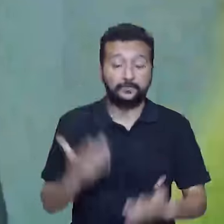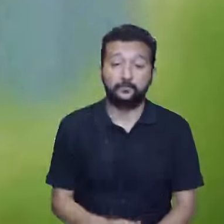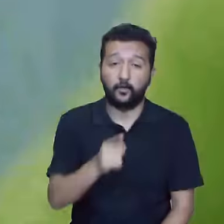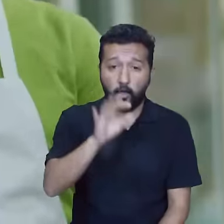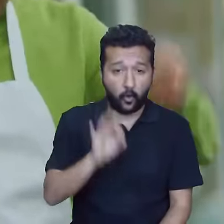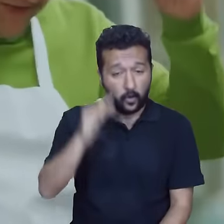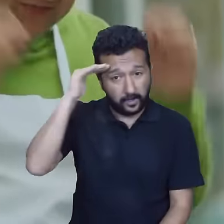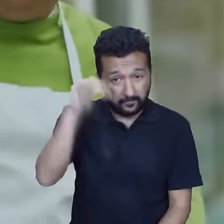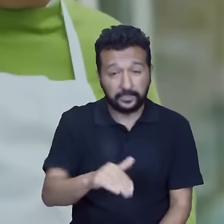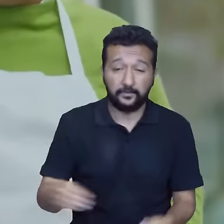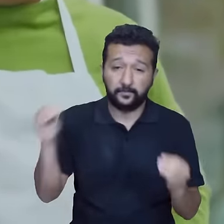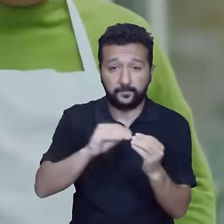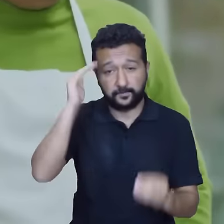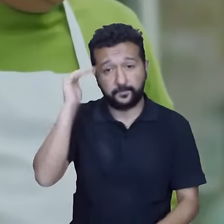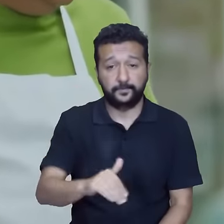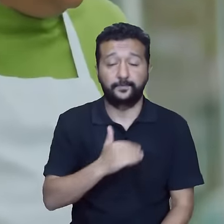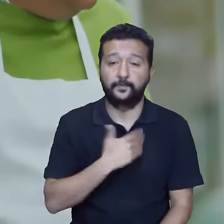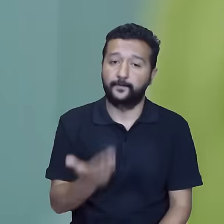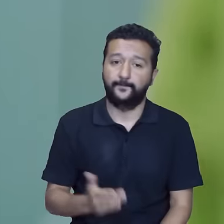ya. Ya öyle bir battım ki battıkça dibe gidiyorum.